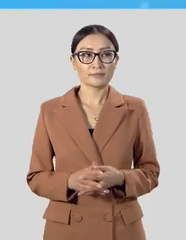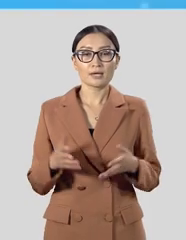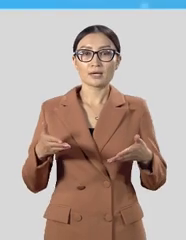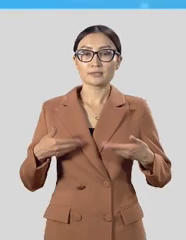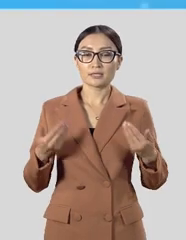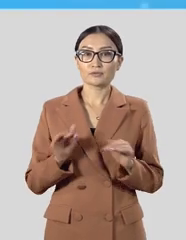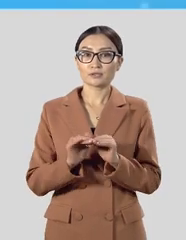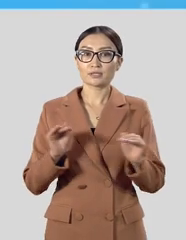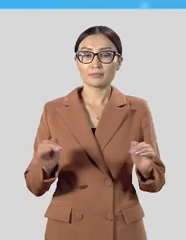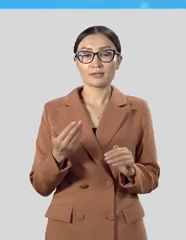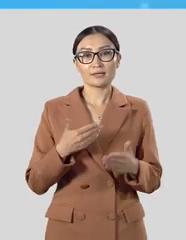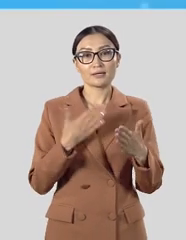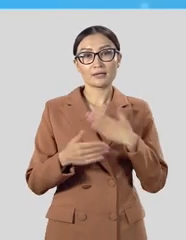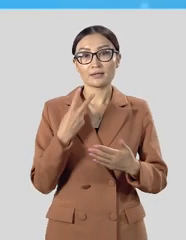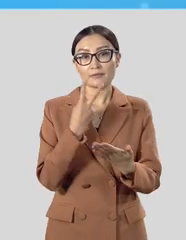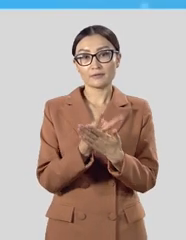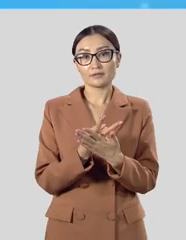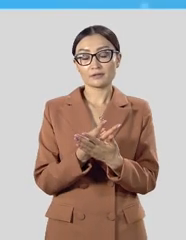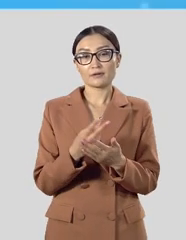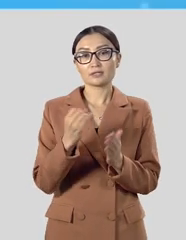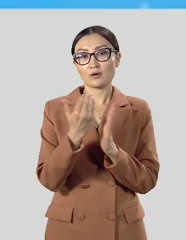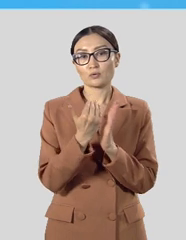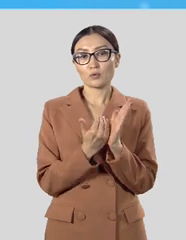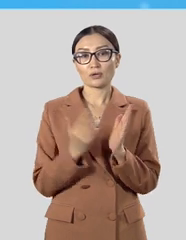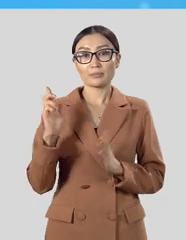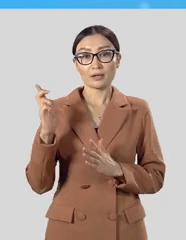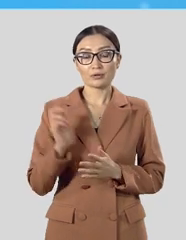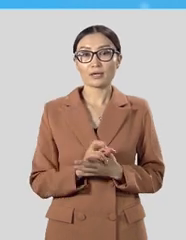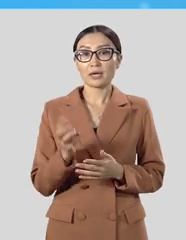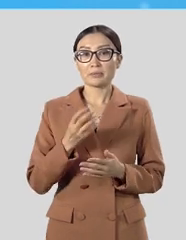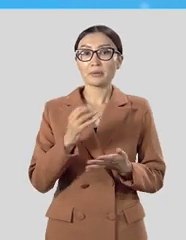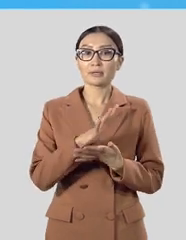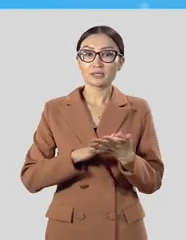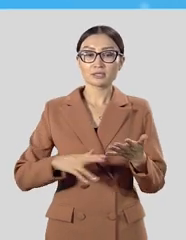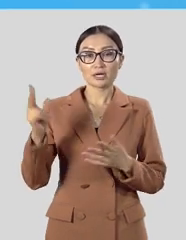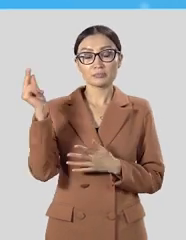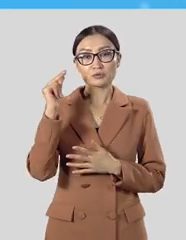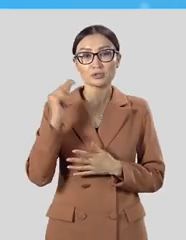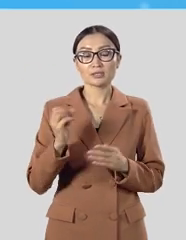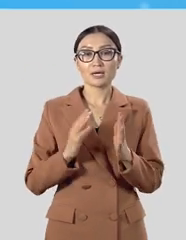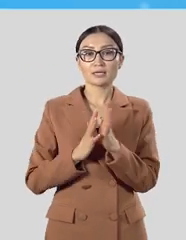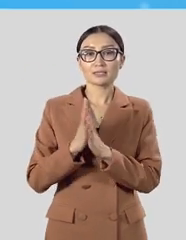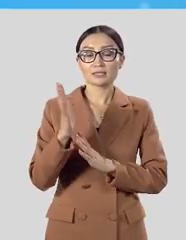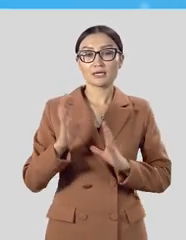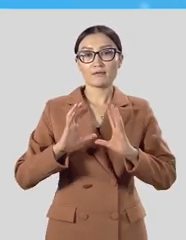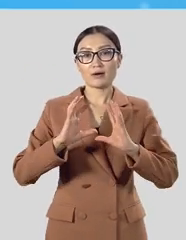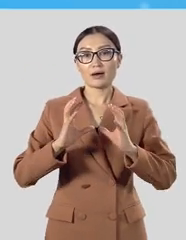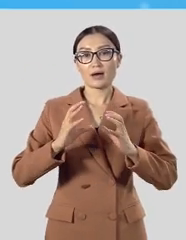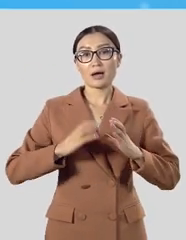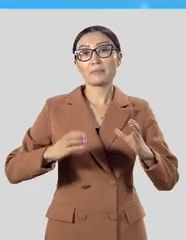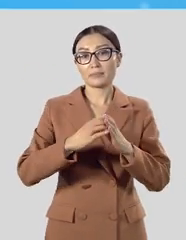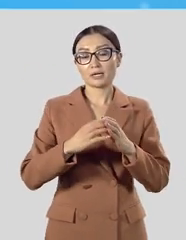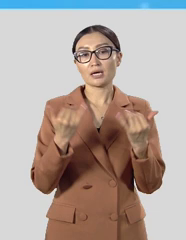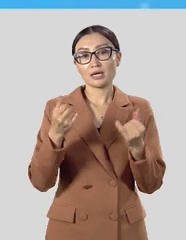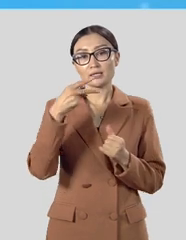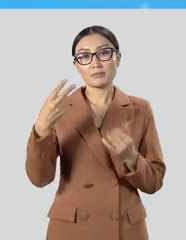Здравствуйте, ребята! Я рада приветствовать вас на уроках биологии. Мы продолжаем изучение растительного мира. Тема